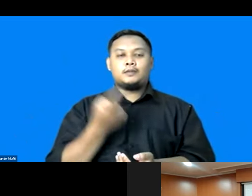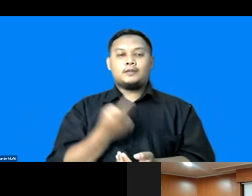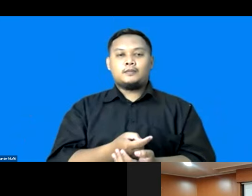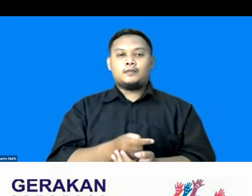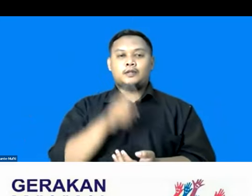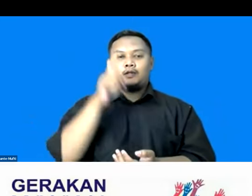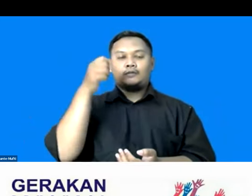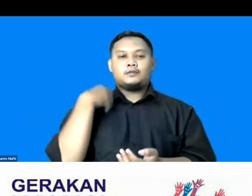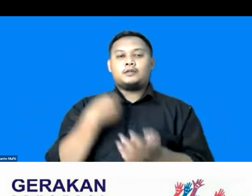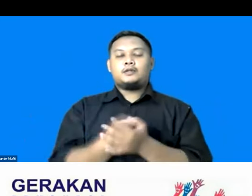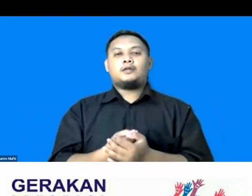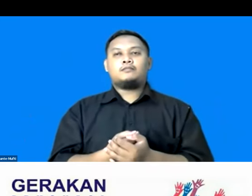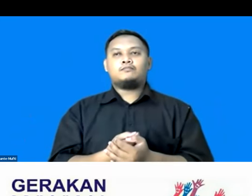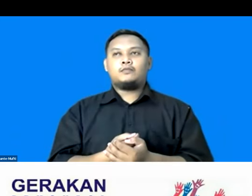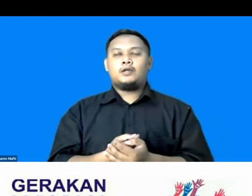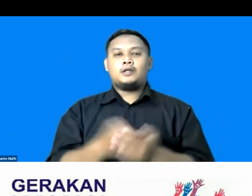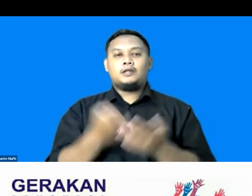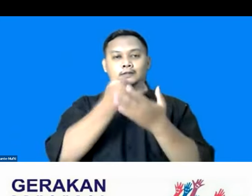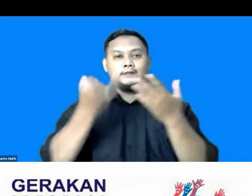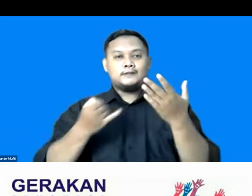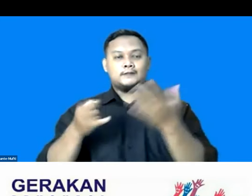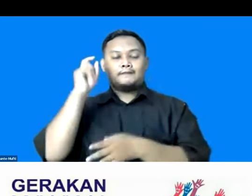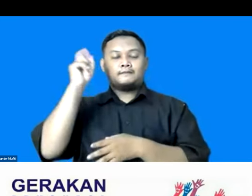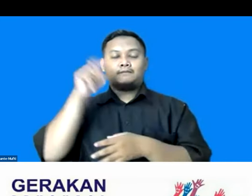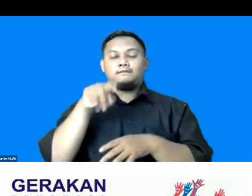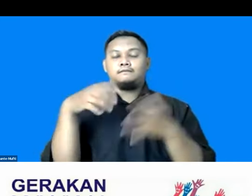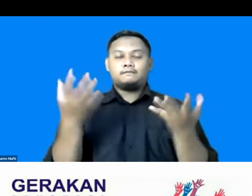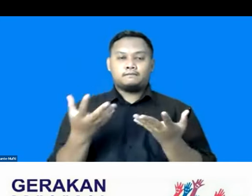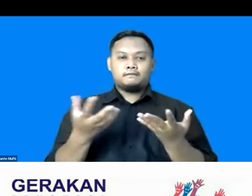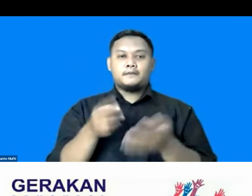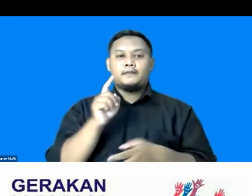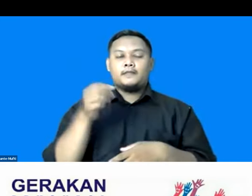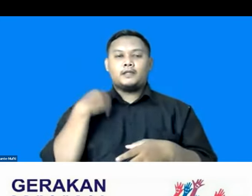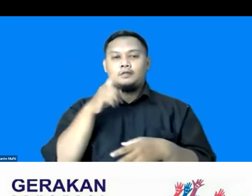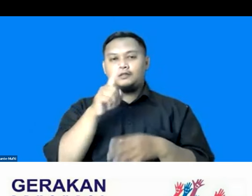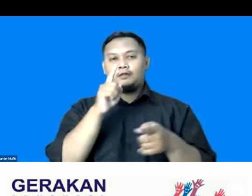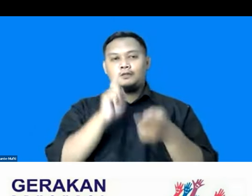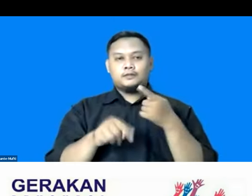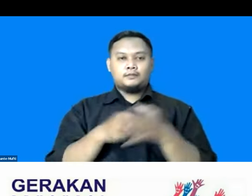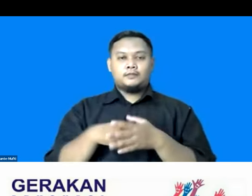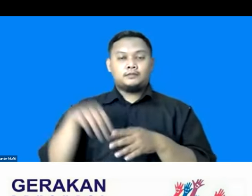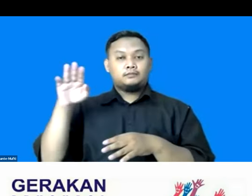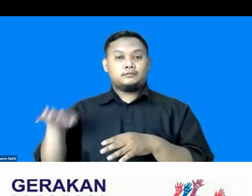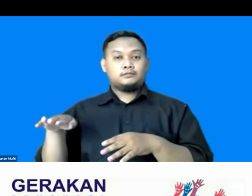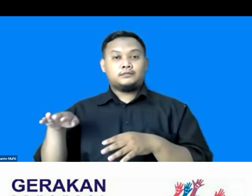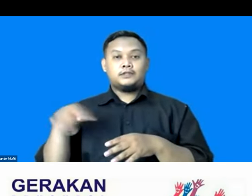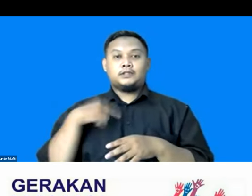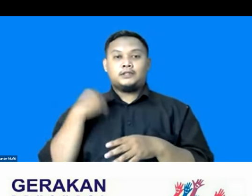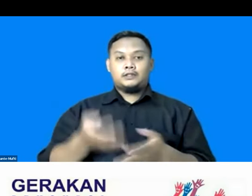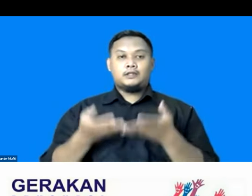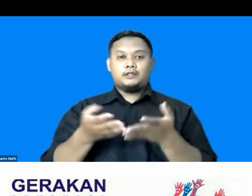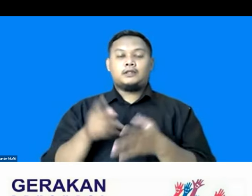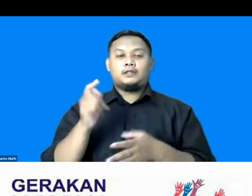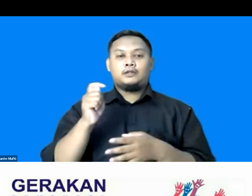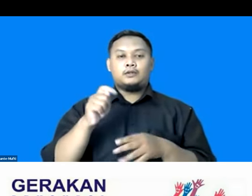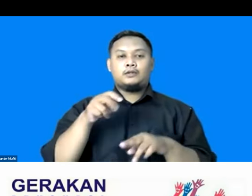universal design yang dimaksud itu seperti apa. Karena ada salah satu teman yang mini, ketika kami kasih toilet